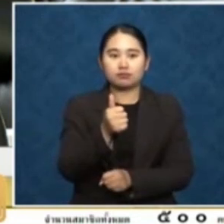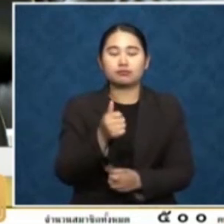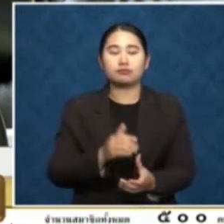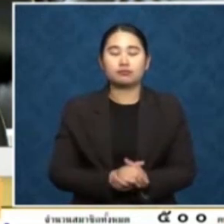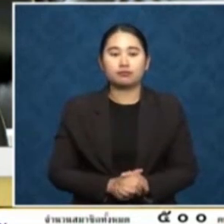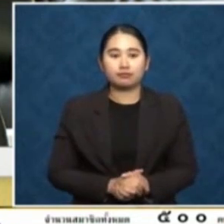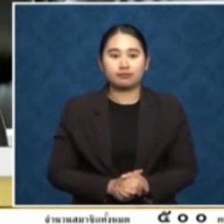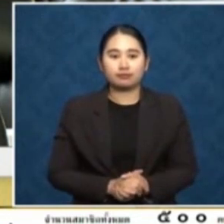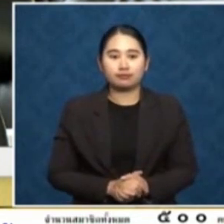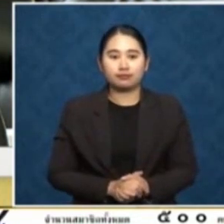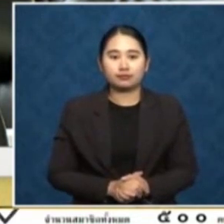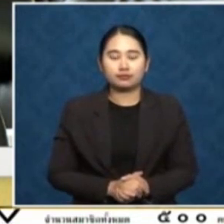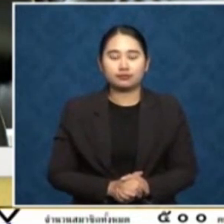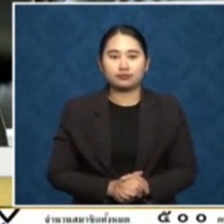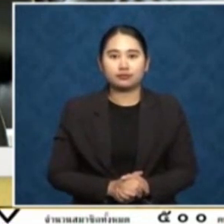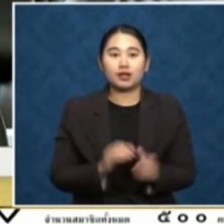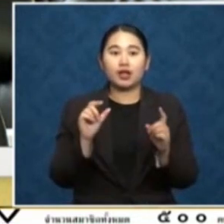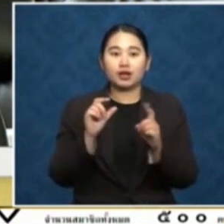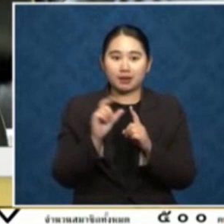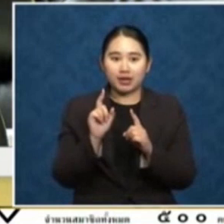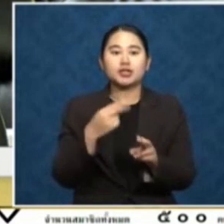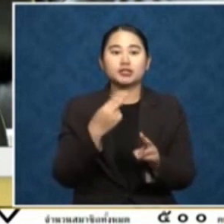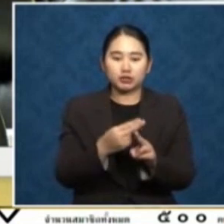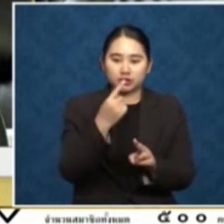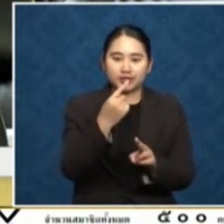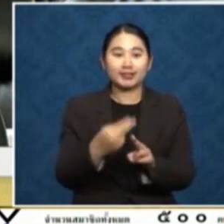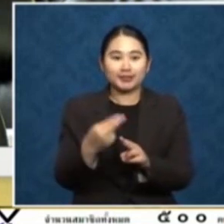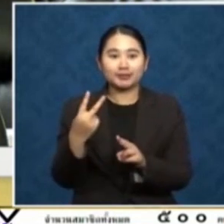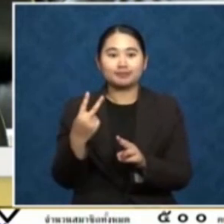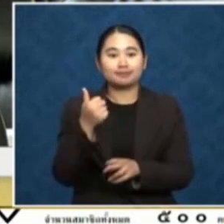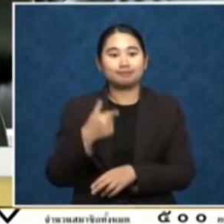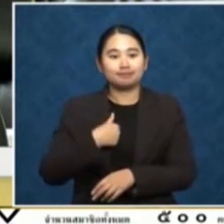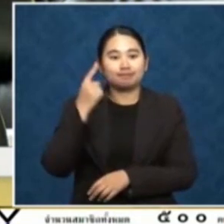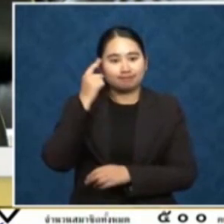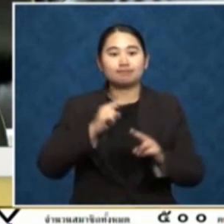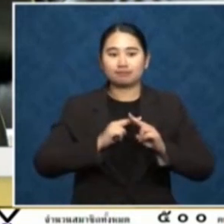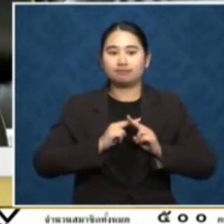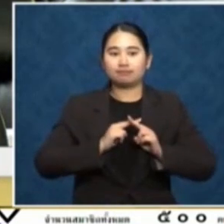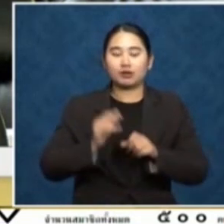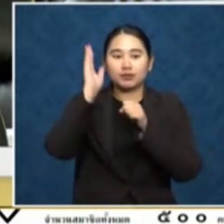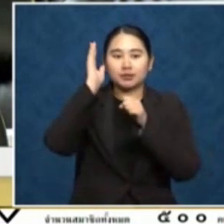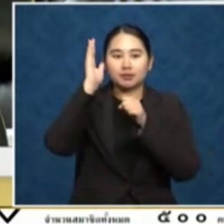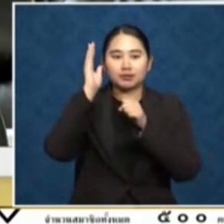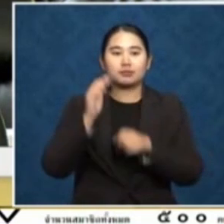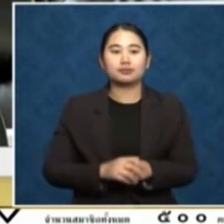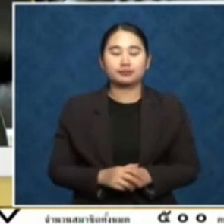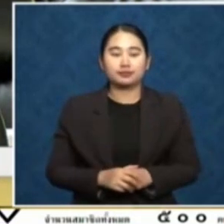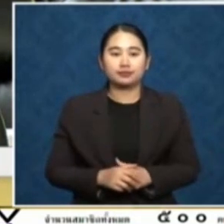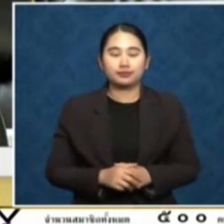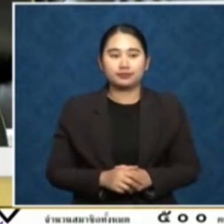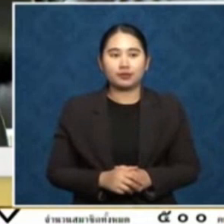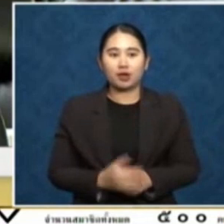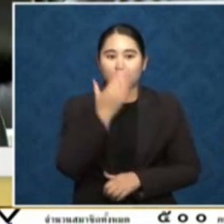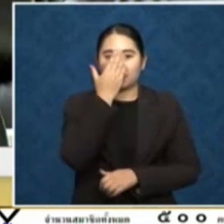ามก็ได้นะครับท่านประธานใส่เป็นชื่อของเขาเลยก็ได้อันนี้เป็นความคิดเห็นส่วนตัวของการ